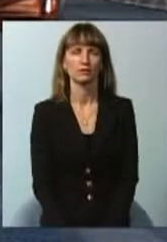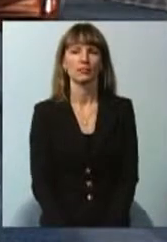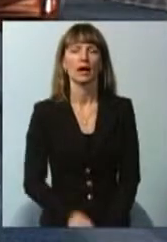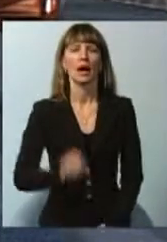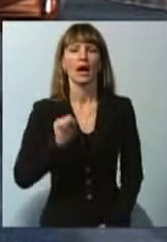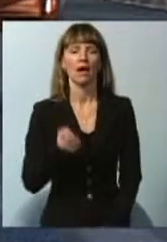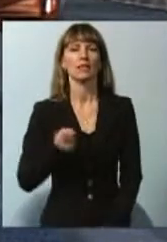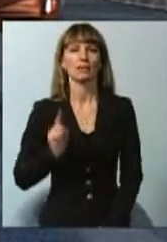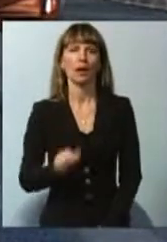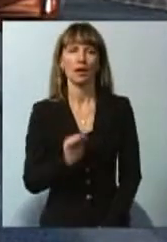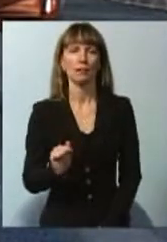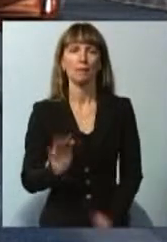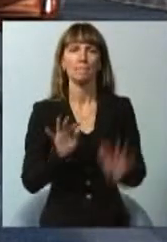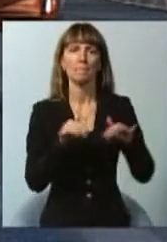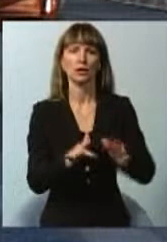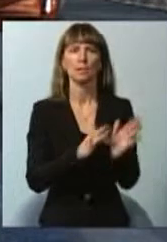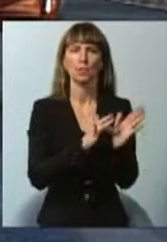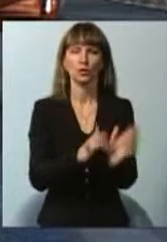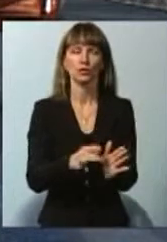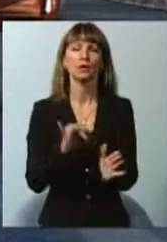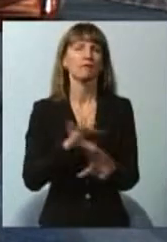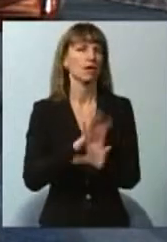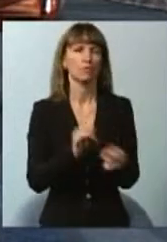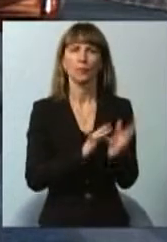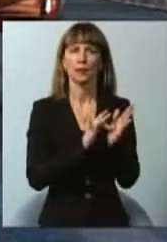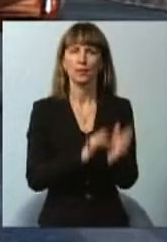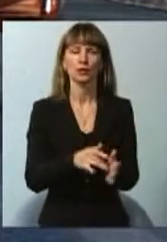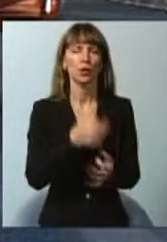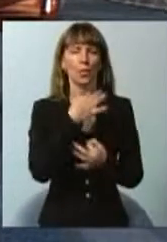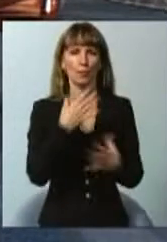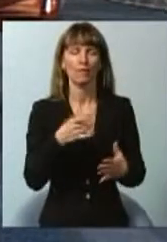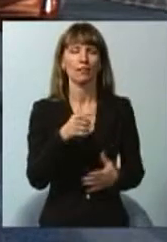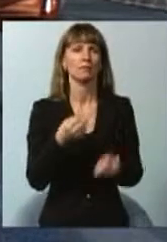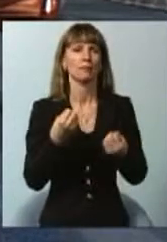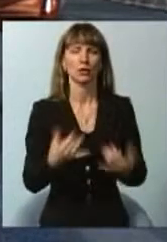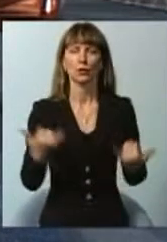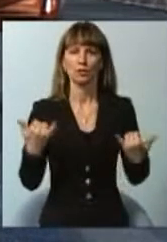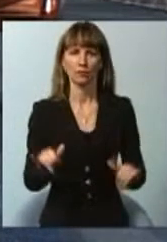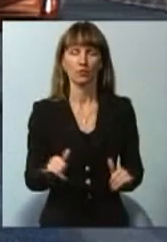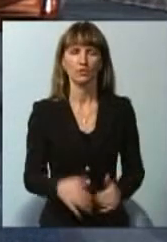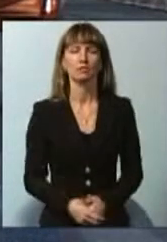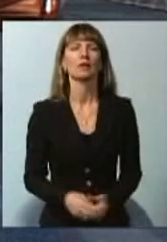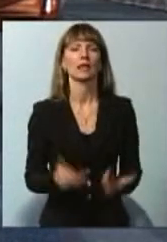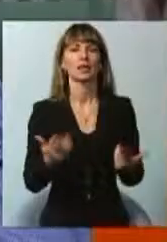А насправді, малята, морські подорожі та й взагалі подорожі будь-які, вони просто неймовірні.